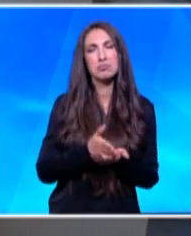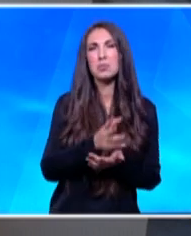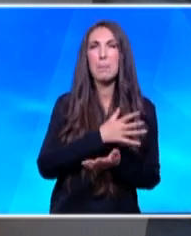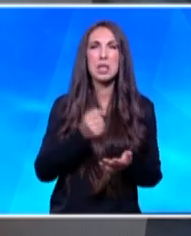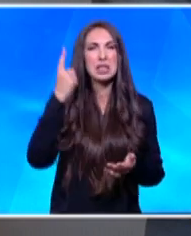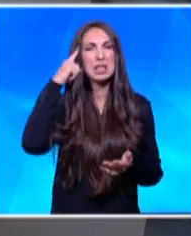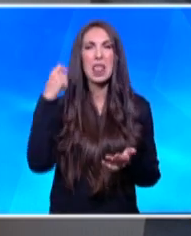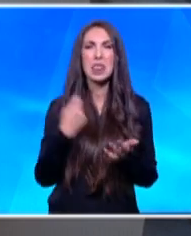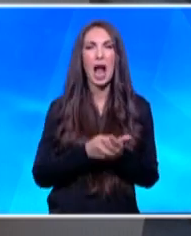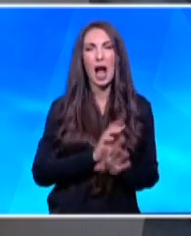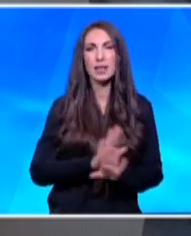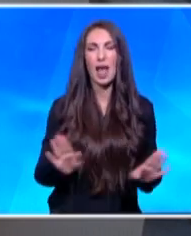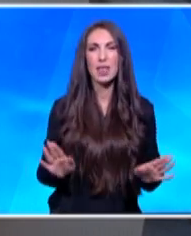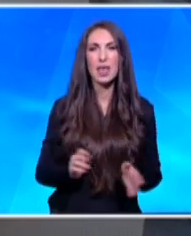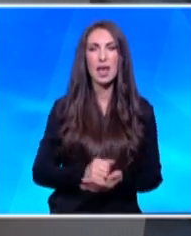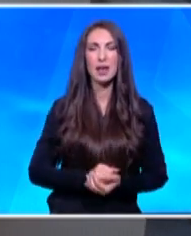безнаказани,